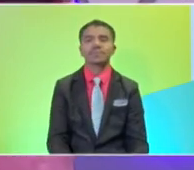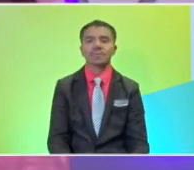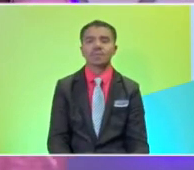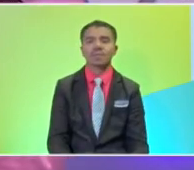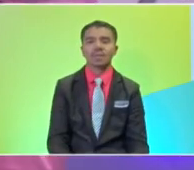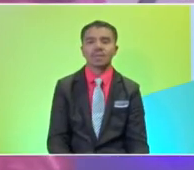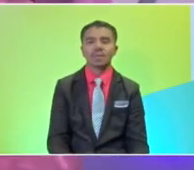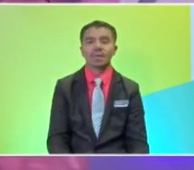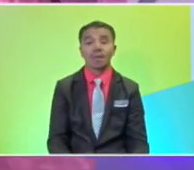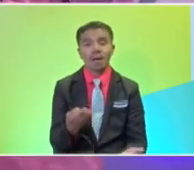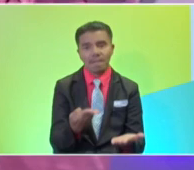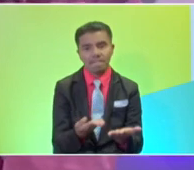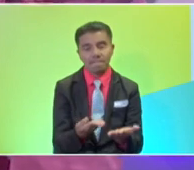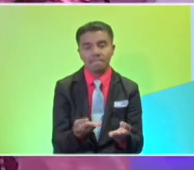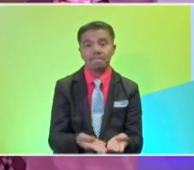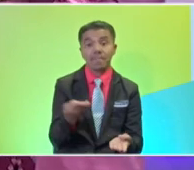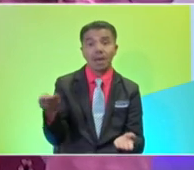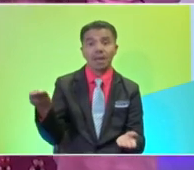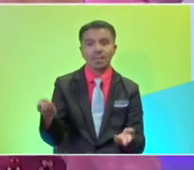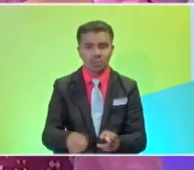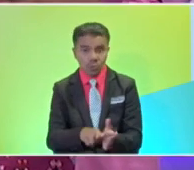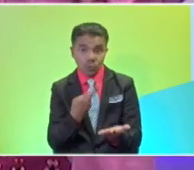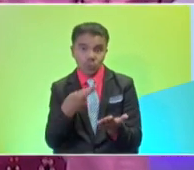rujukan utama almasadir almaraj